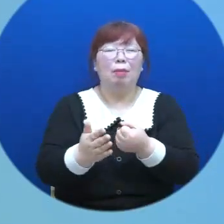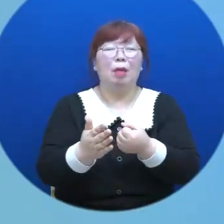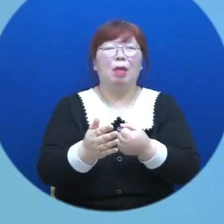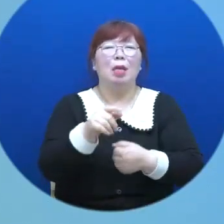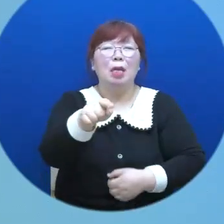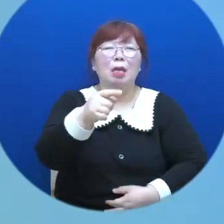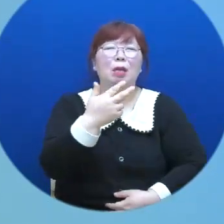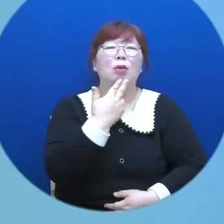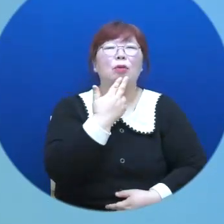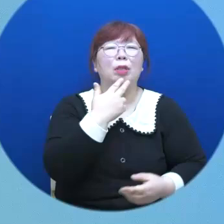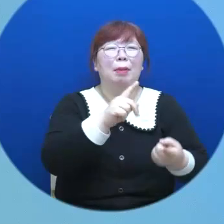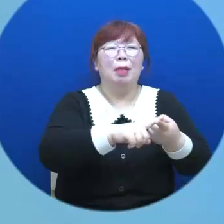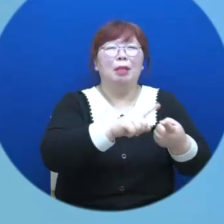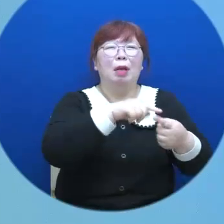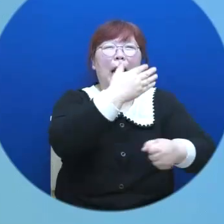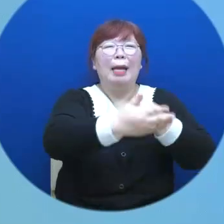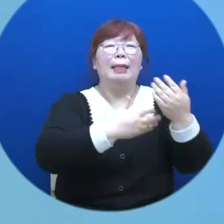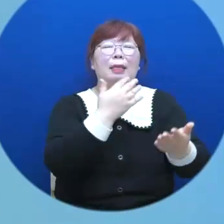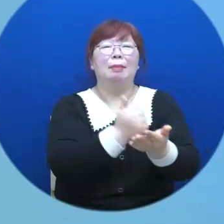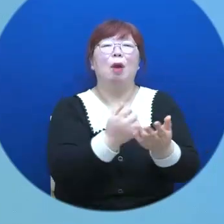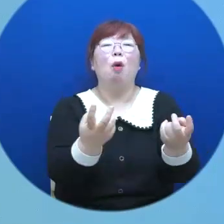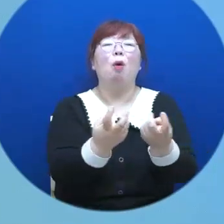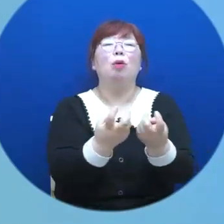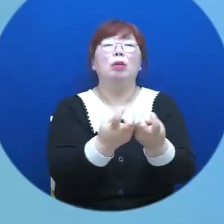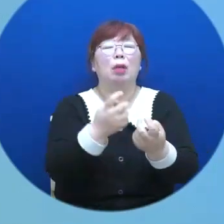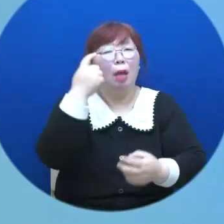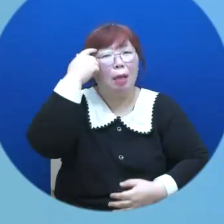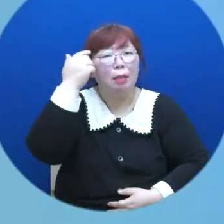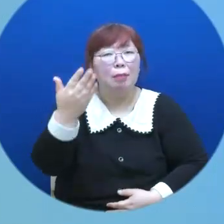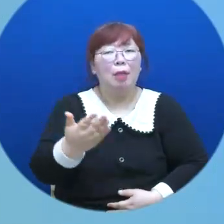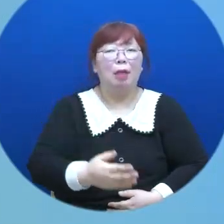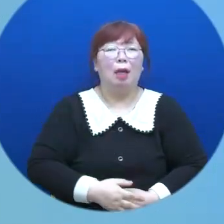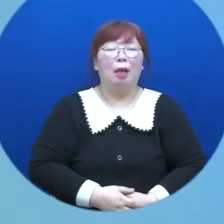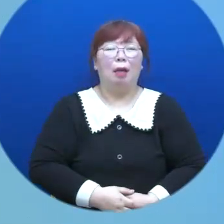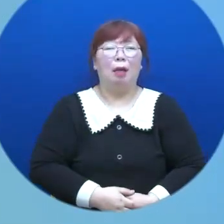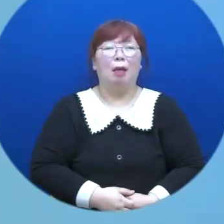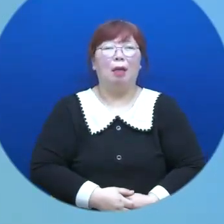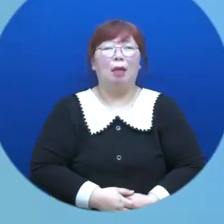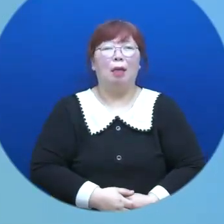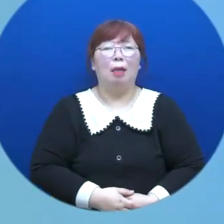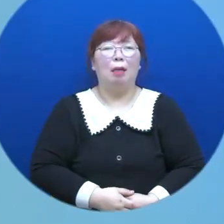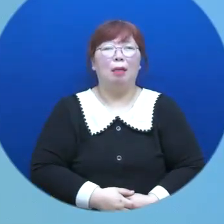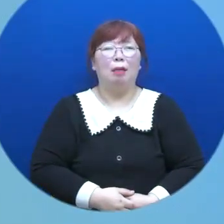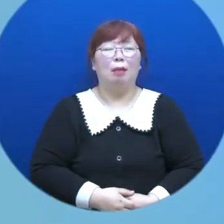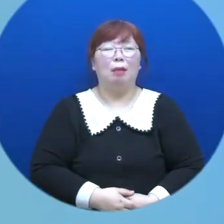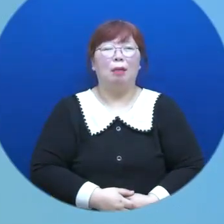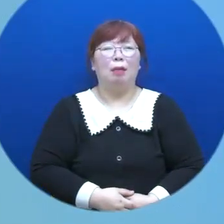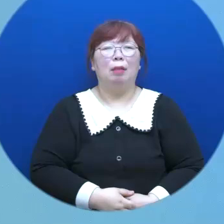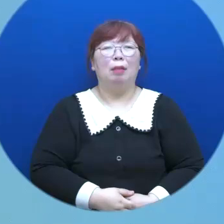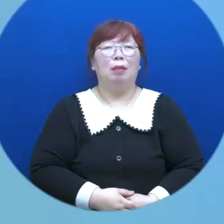대하여 하나님이 어떻게 하고 있다? 성경은 가장 많이 말하는 게 있어요.